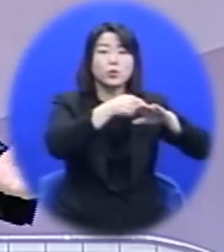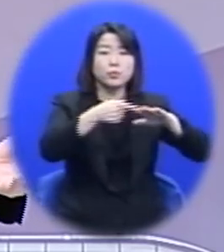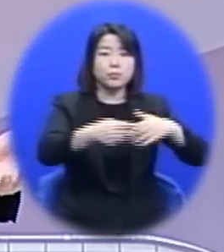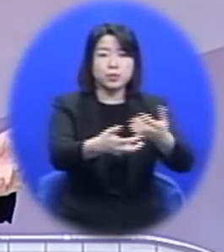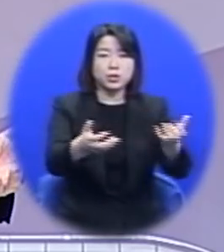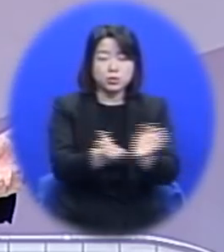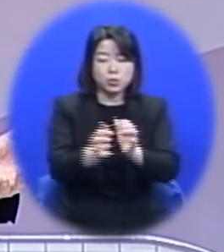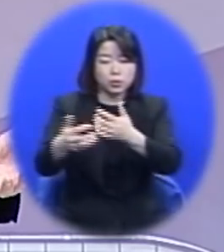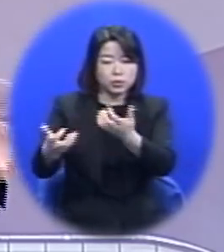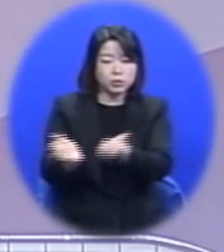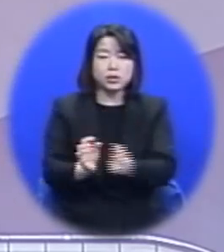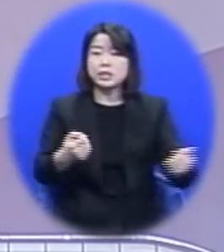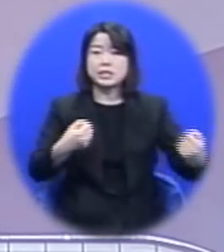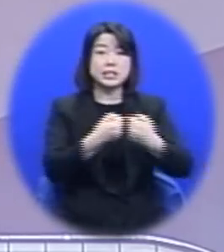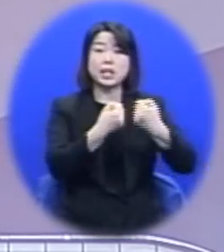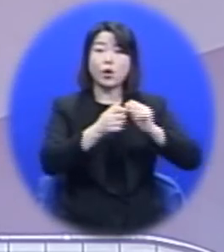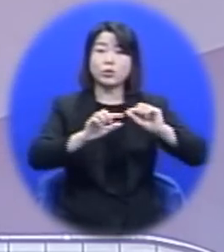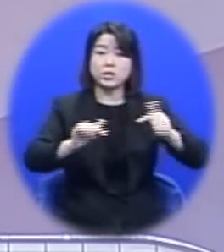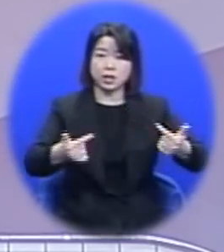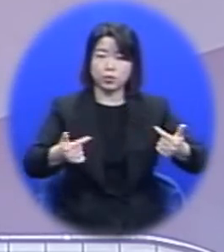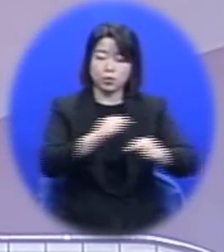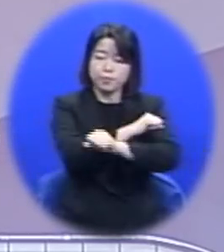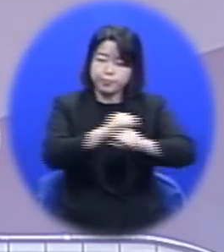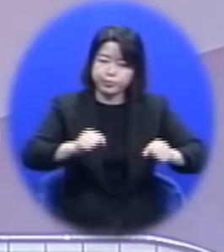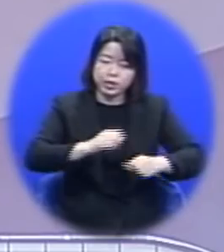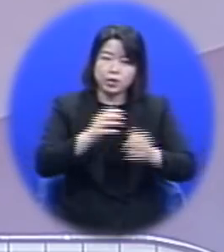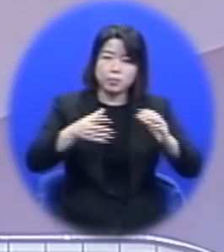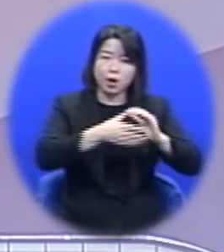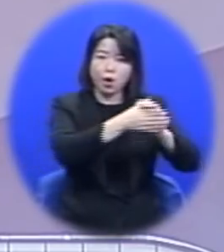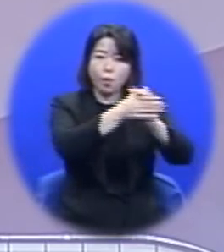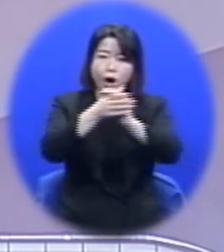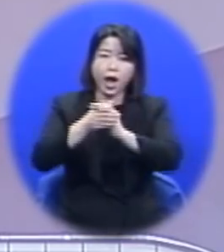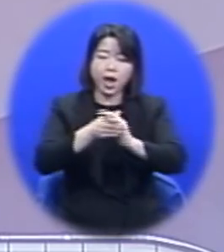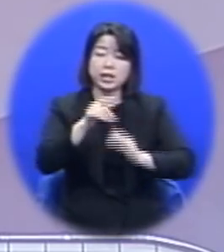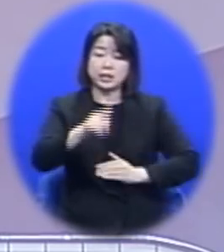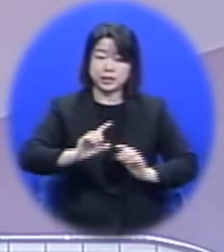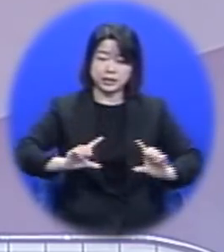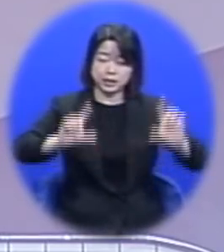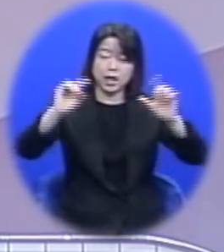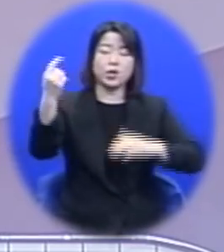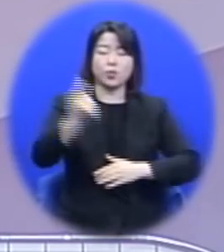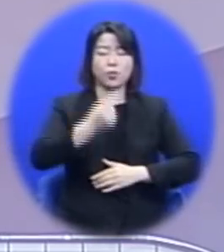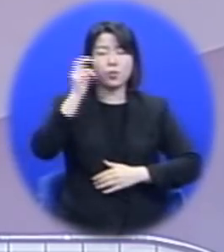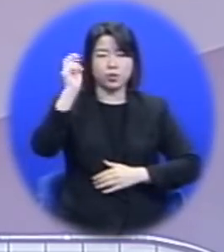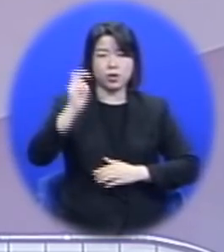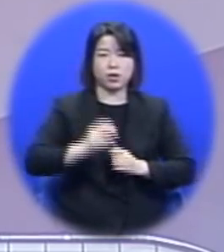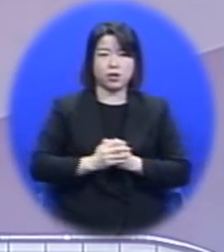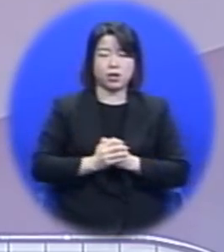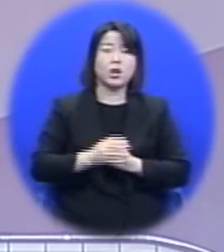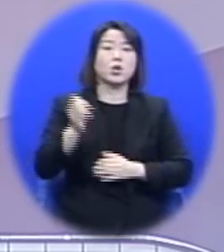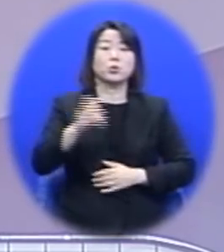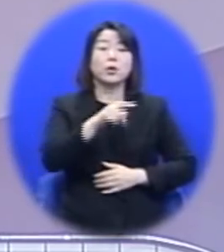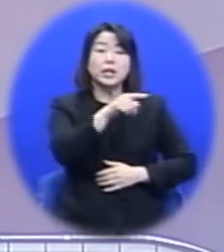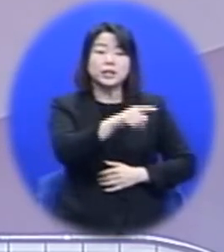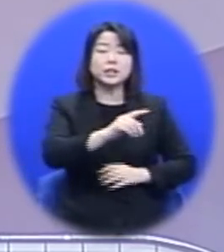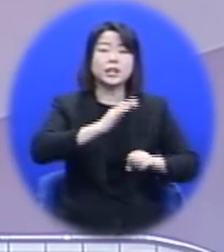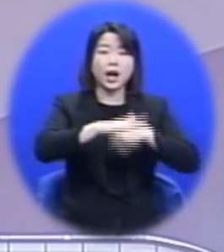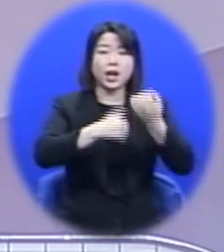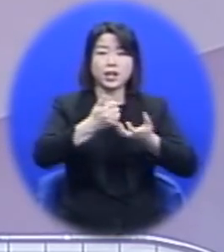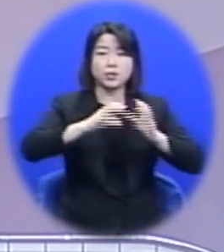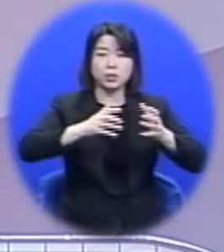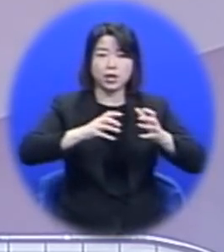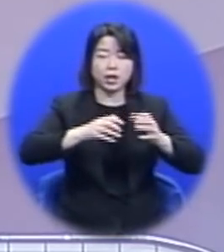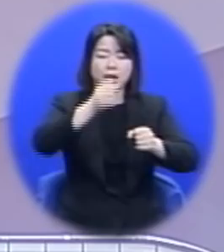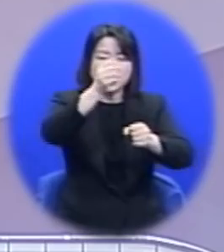싸우지 않는, 화해하는 그 날이 올 것이라. 그리고 그 하나님의 나라가 이미